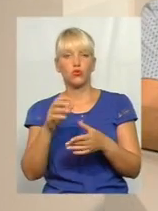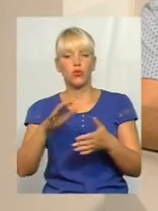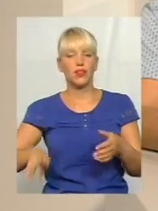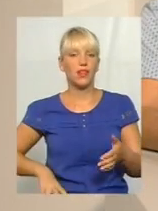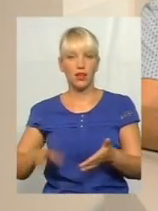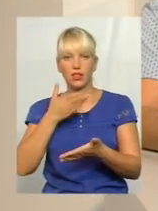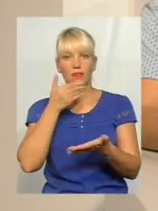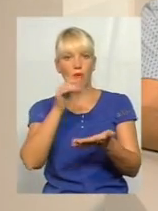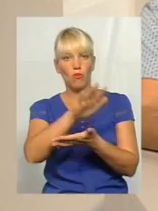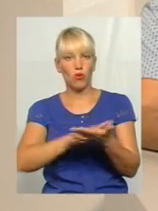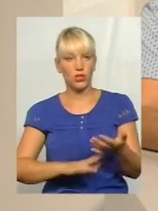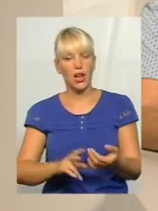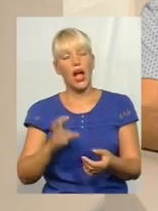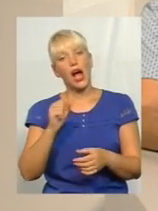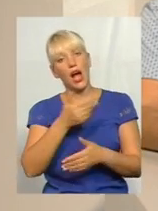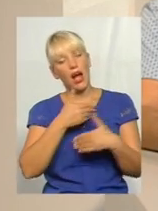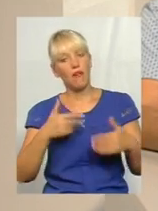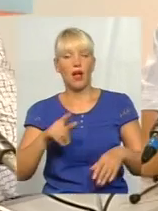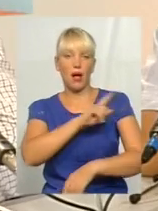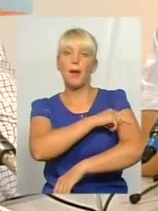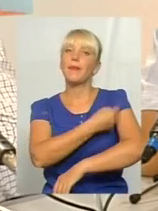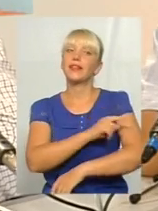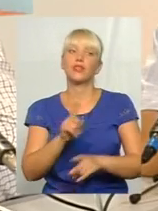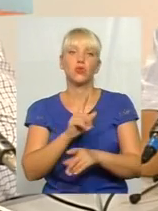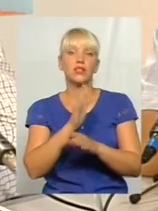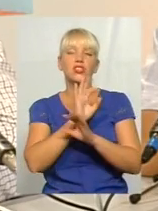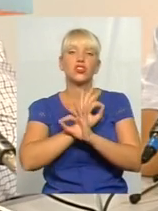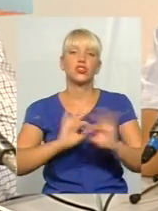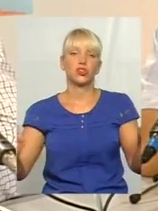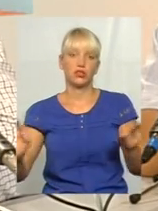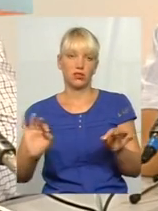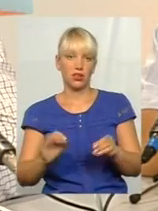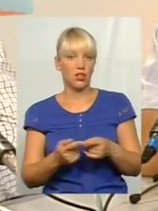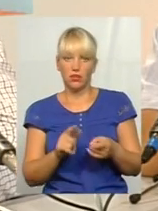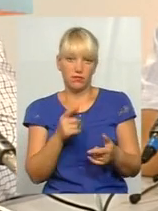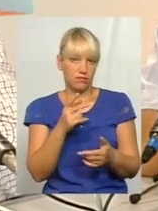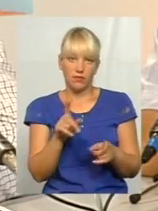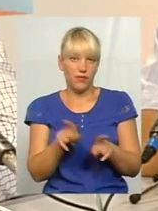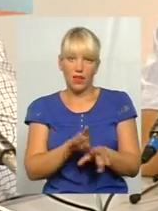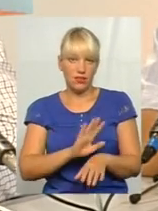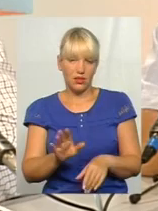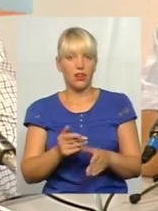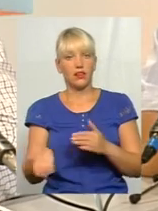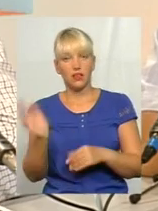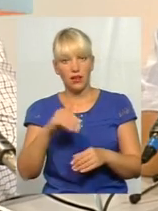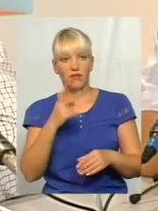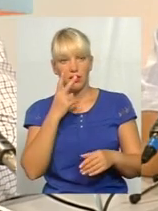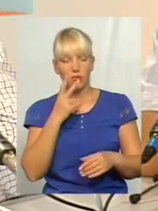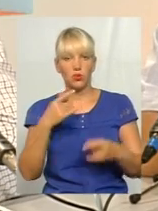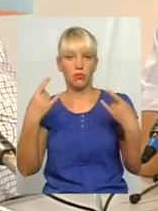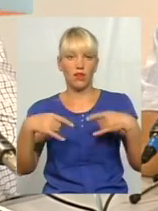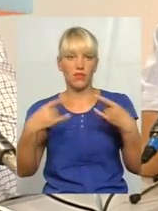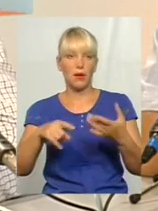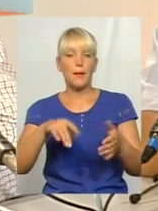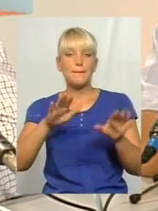продовжили все просто А от в медицині в нас Шик блеск красота не зовсім так тому що давайте піднімемо ефір